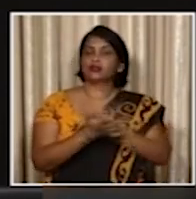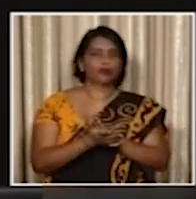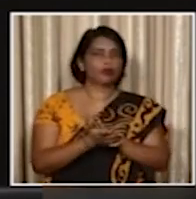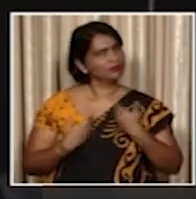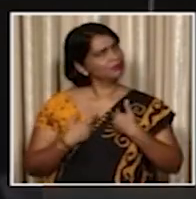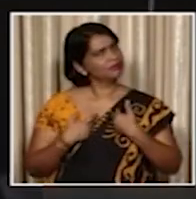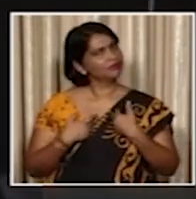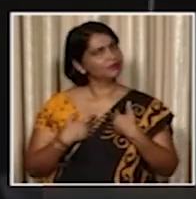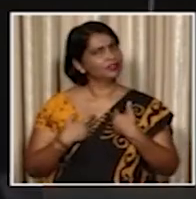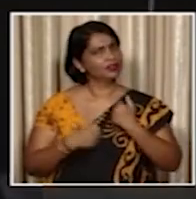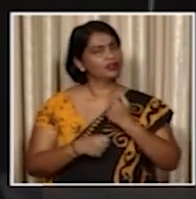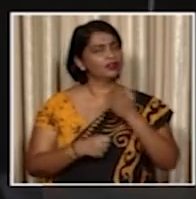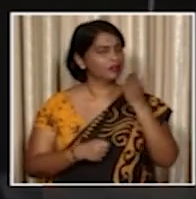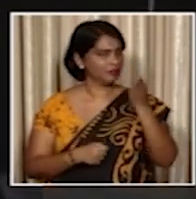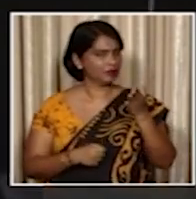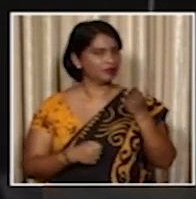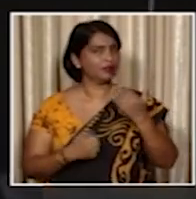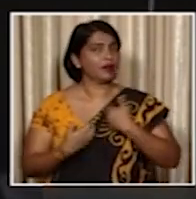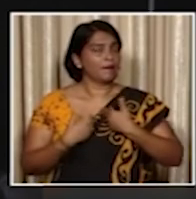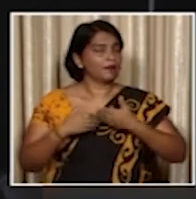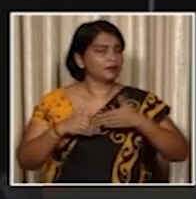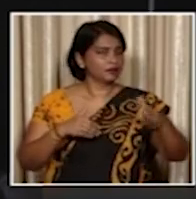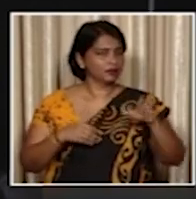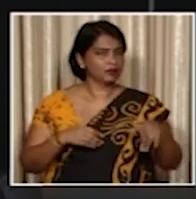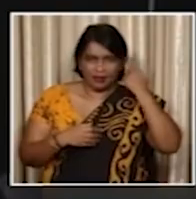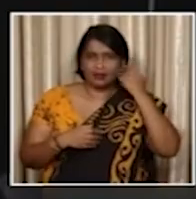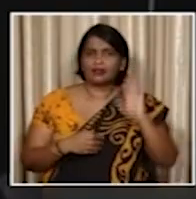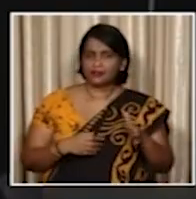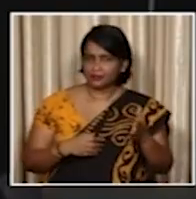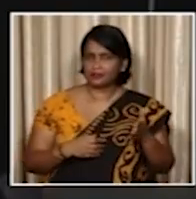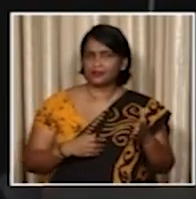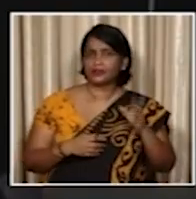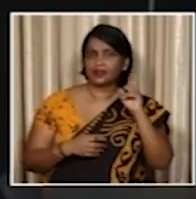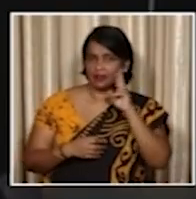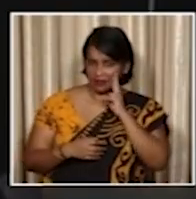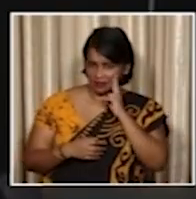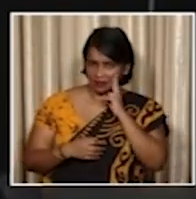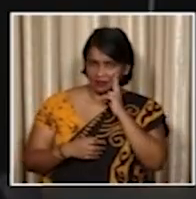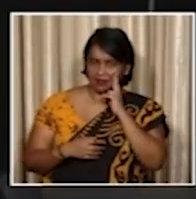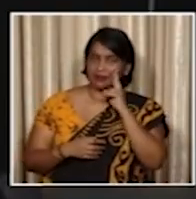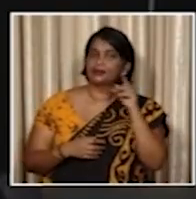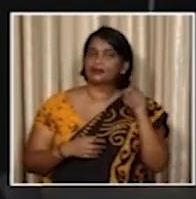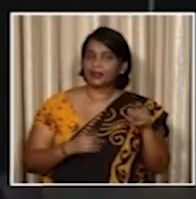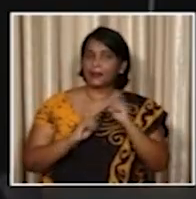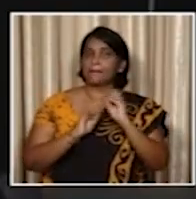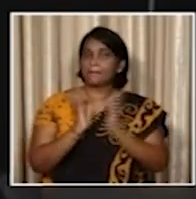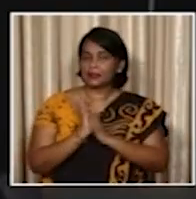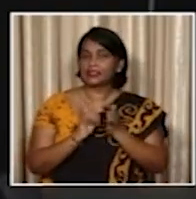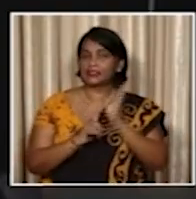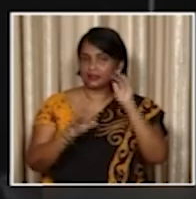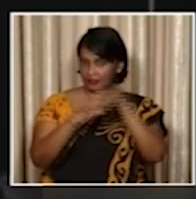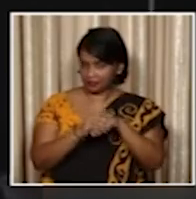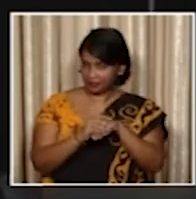නැත. ඔබතුමා අපේ කාලේ කියලා හඳුන්වන්නේ මට හිතෙන විදිහට රනිල් වික්‍රමසිංහ මැතිතුමා අගමැති හා ජනාධිපති